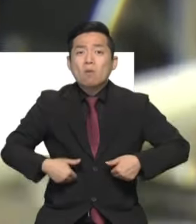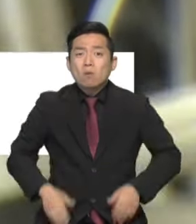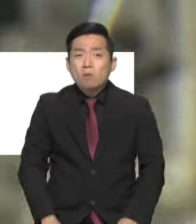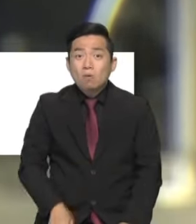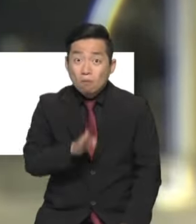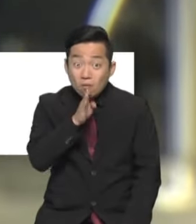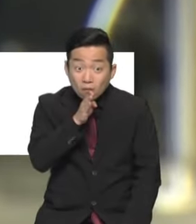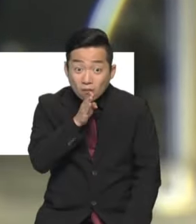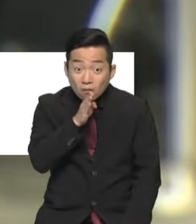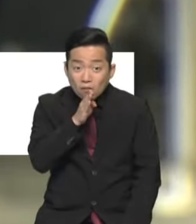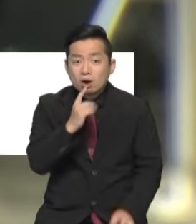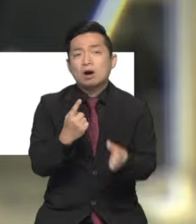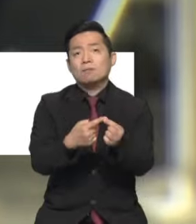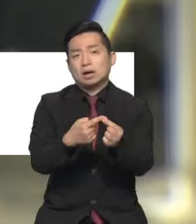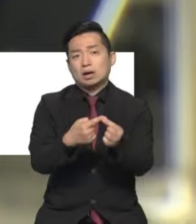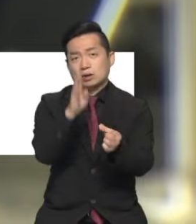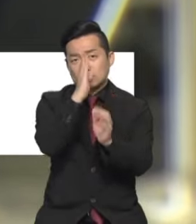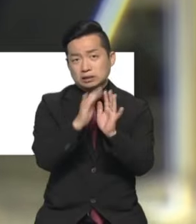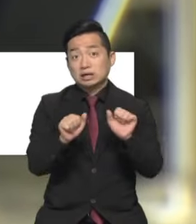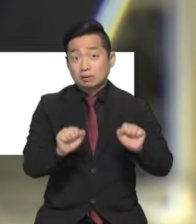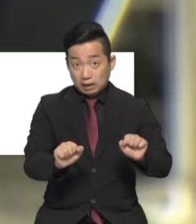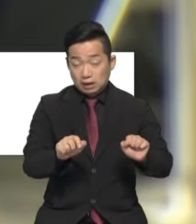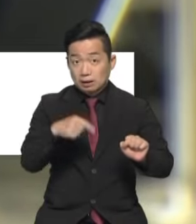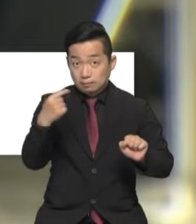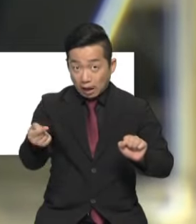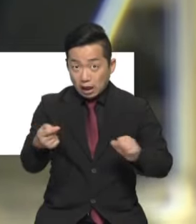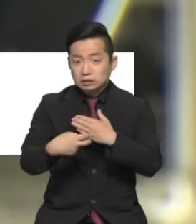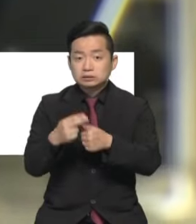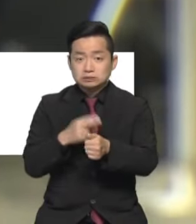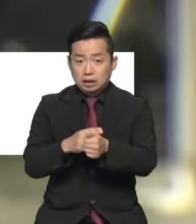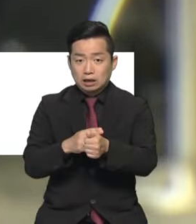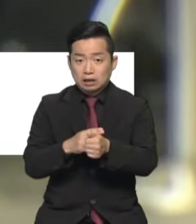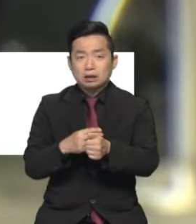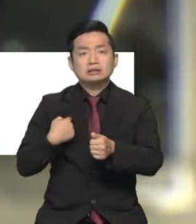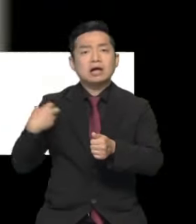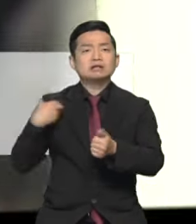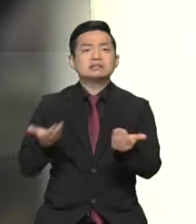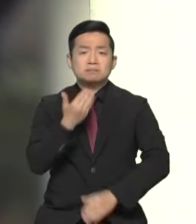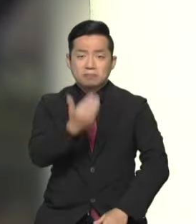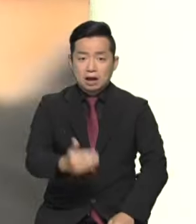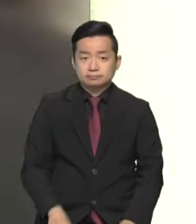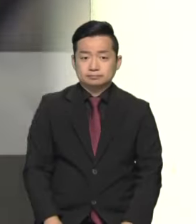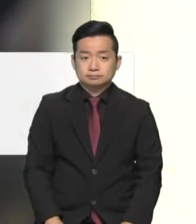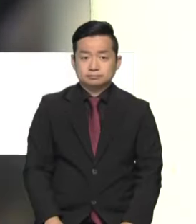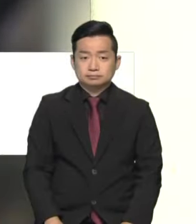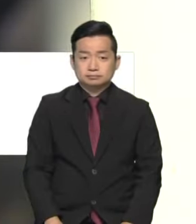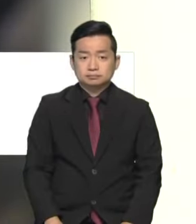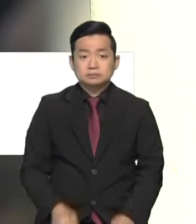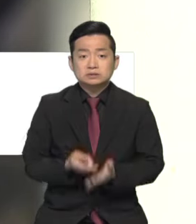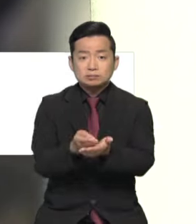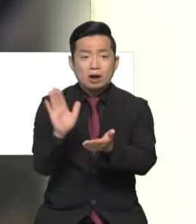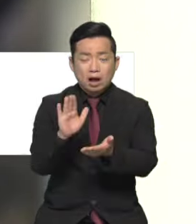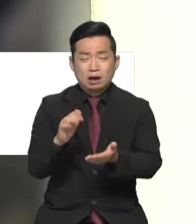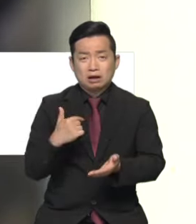그렇죠? 첫째는 환자가 있어야 의사도 자기 분분 할 수 있는 거예요. 입원을 안